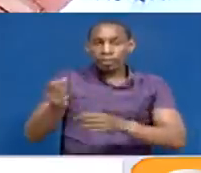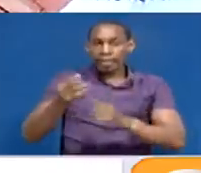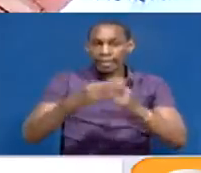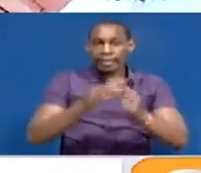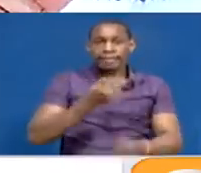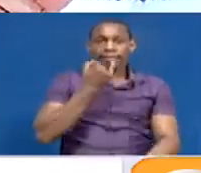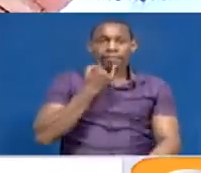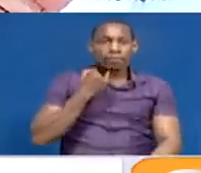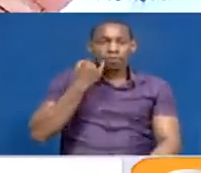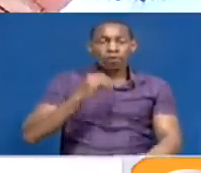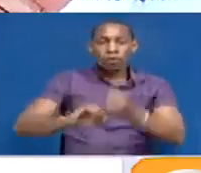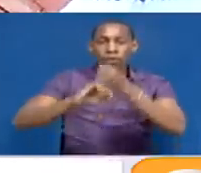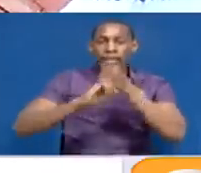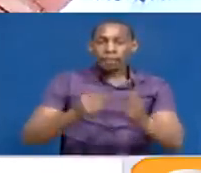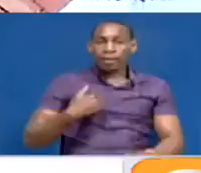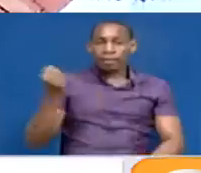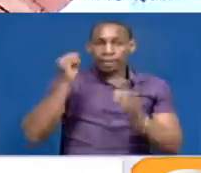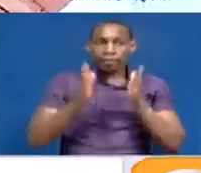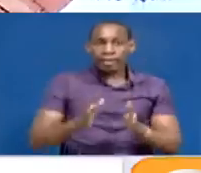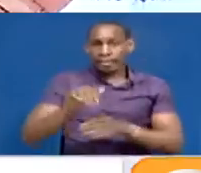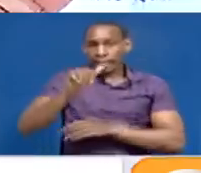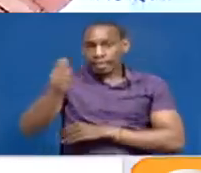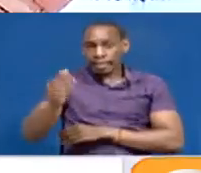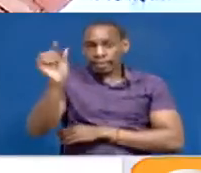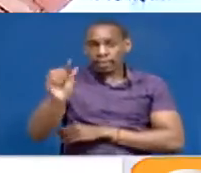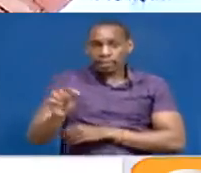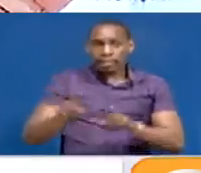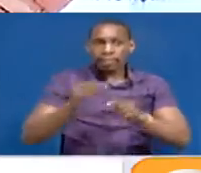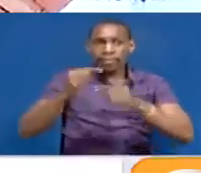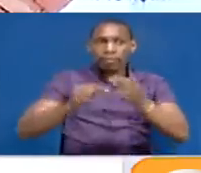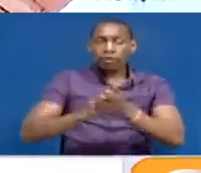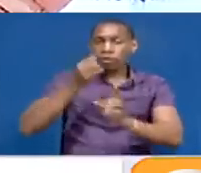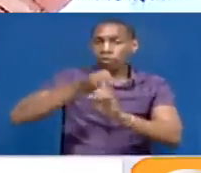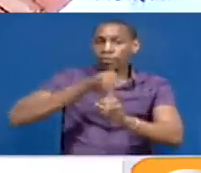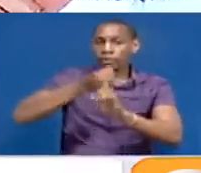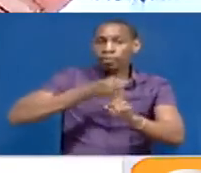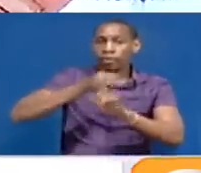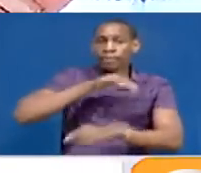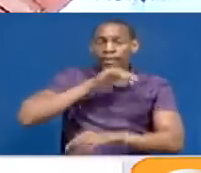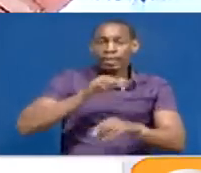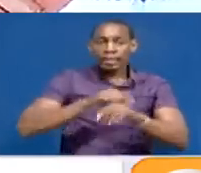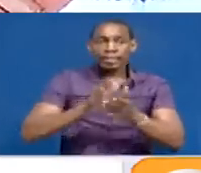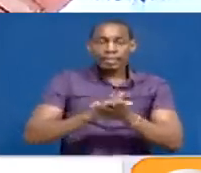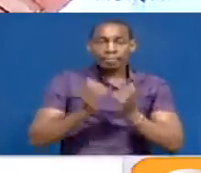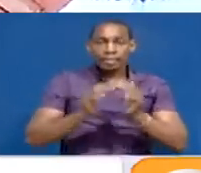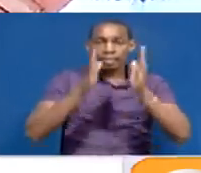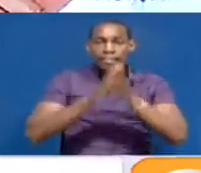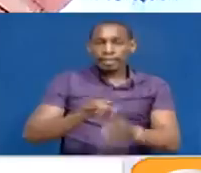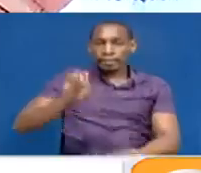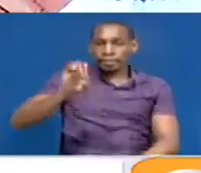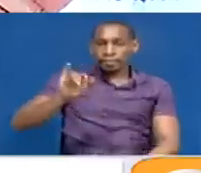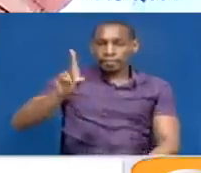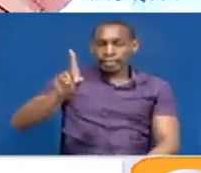Agosti. Joho amepata uungwaji mkono na wanasiasa wengine huko Pwani wanaoendelea kumpigia debe Odinga wakati wa sherehe maalum za